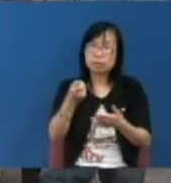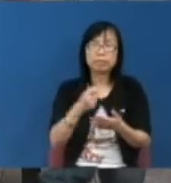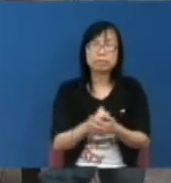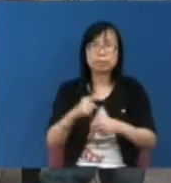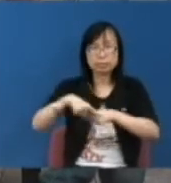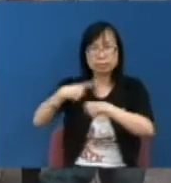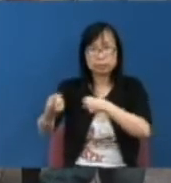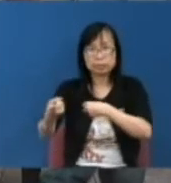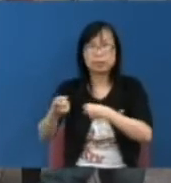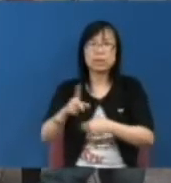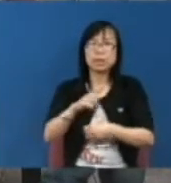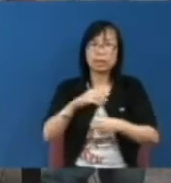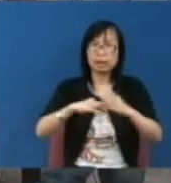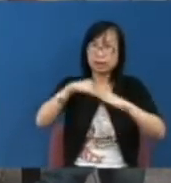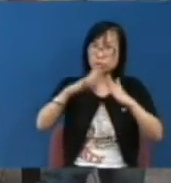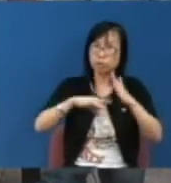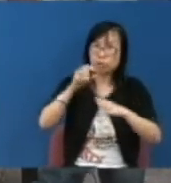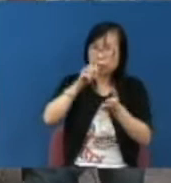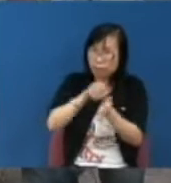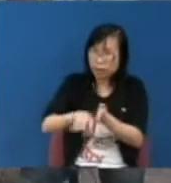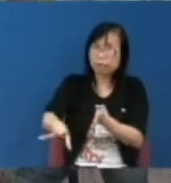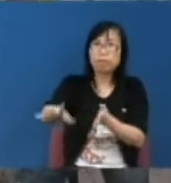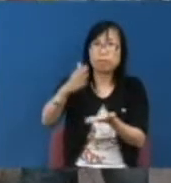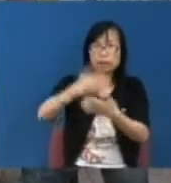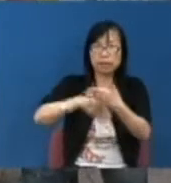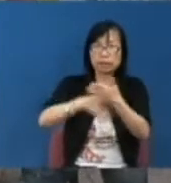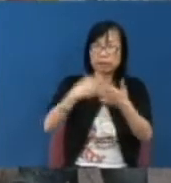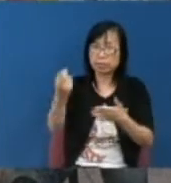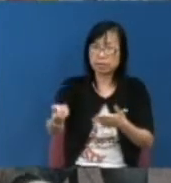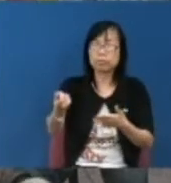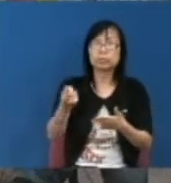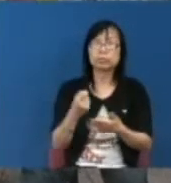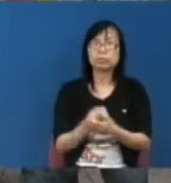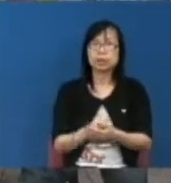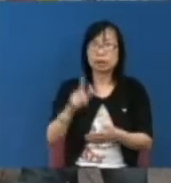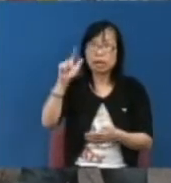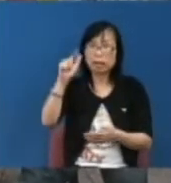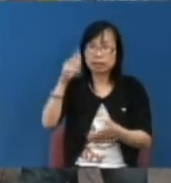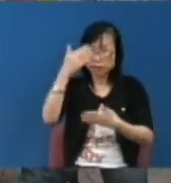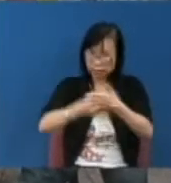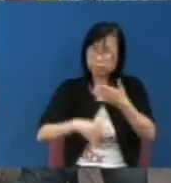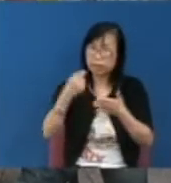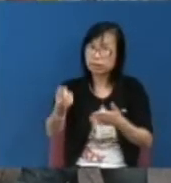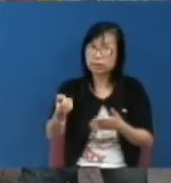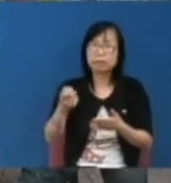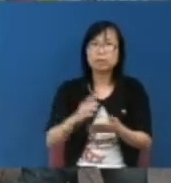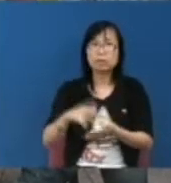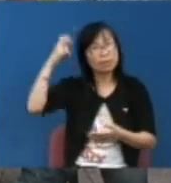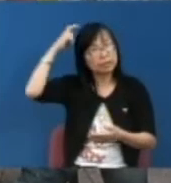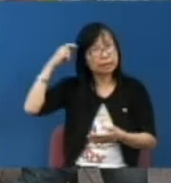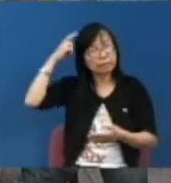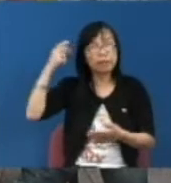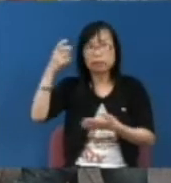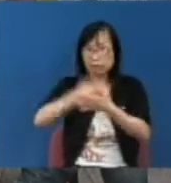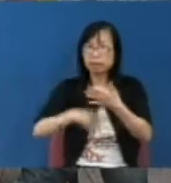外本身嘅能源嘅排放咧，如果我哋係減得最少，或者嗰啲污染減得最少嘅話咧，或者碳排放減到少，